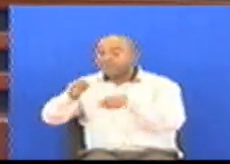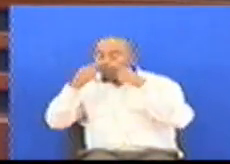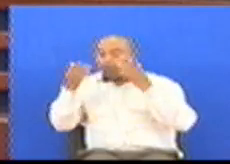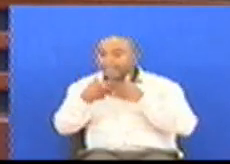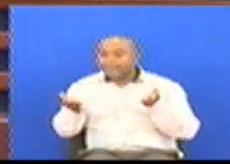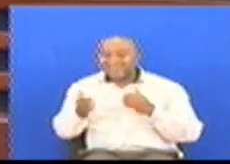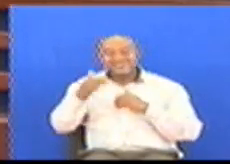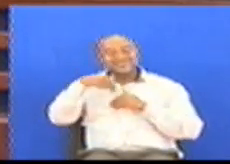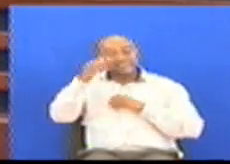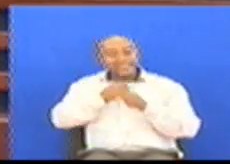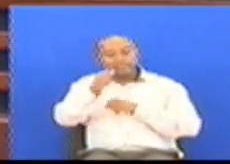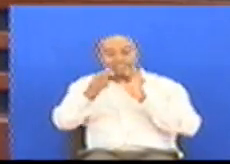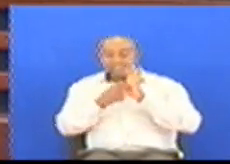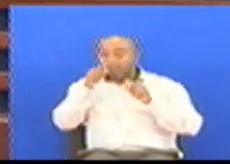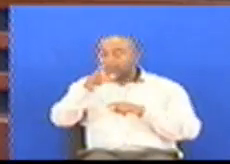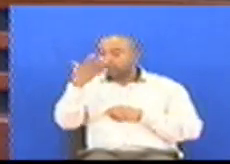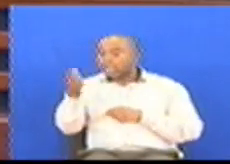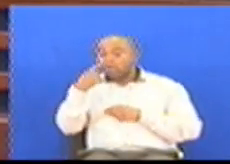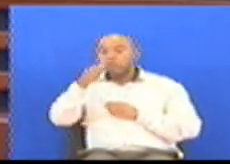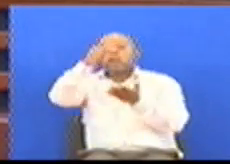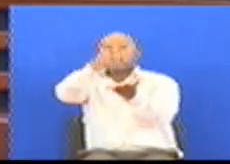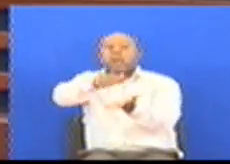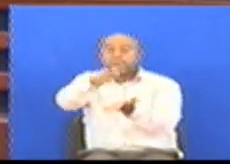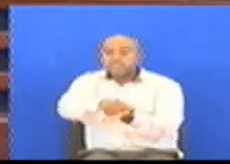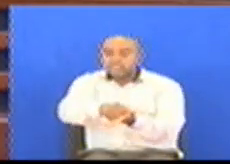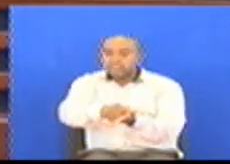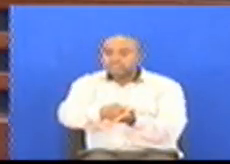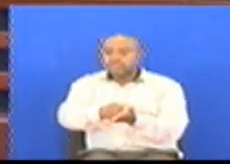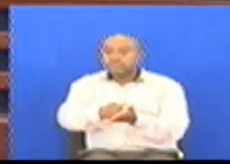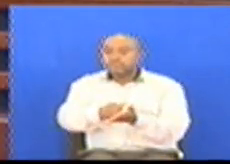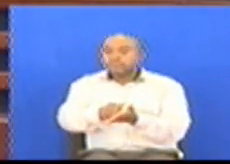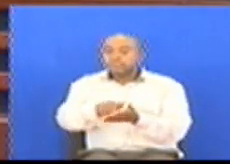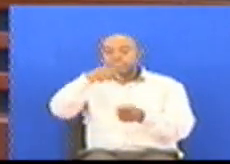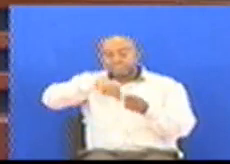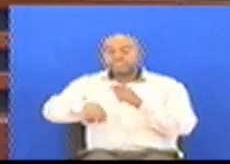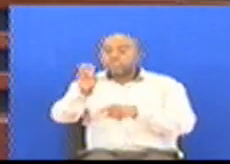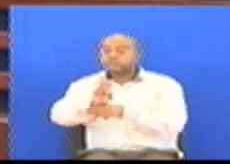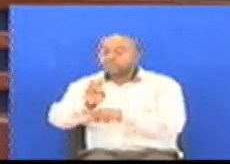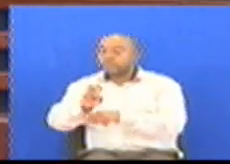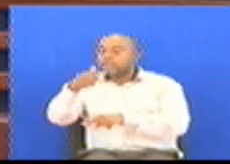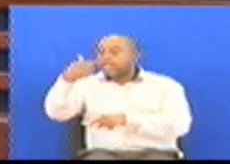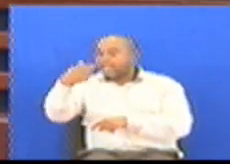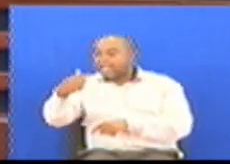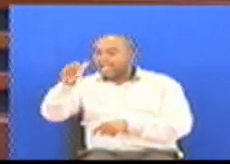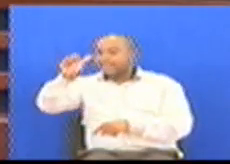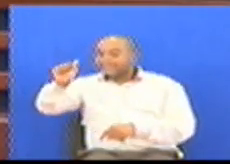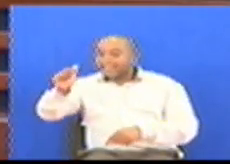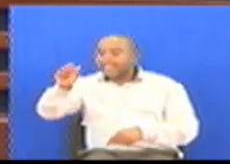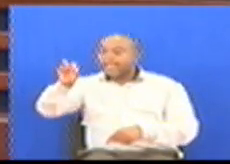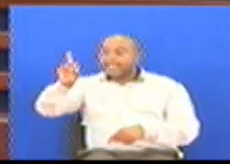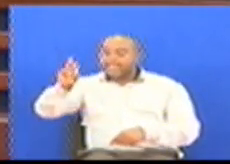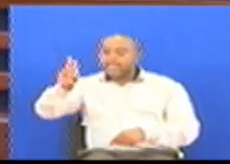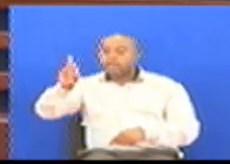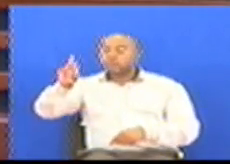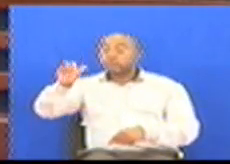ya kilomita 7.5 kwa kiwango cha lami chini ya usimamizi wa hii TARURA ambao tunadhani ikipewa mashiko